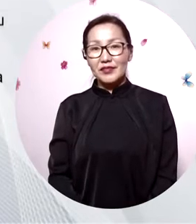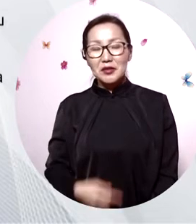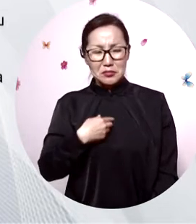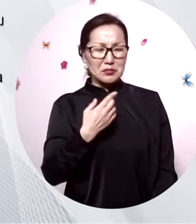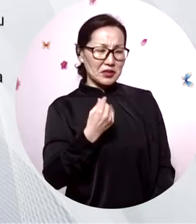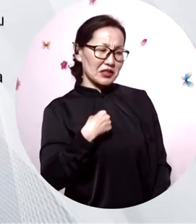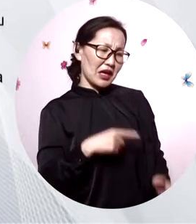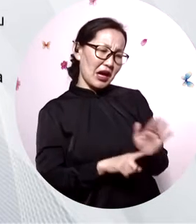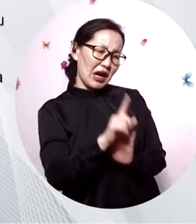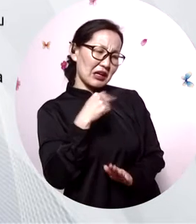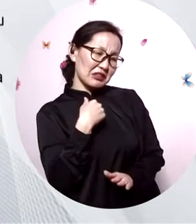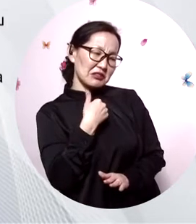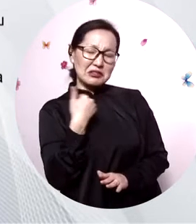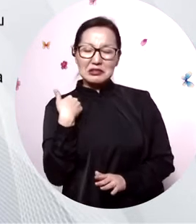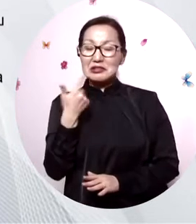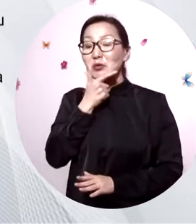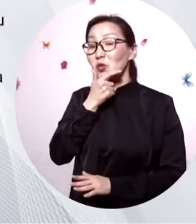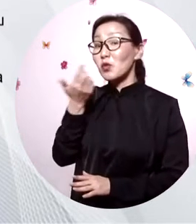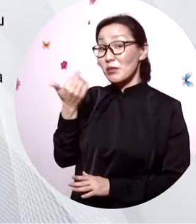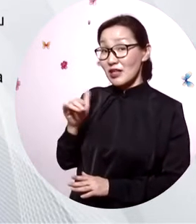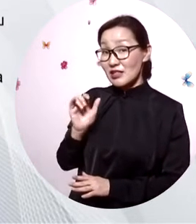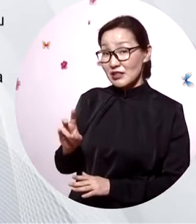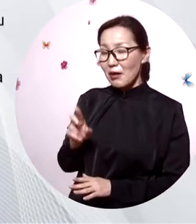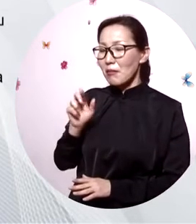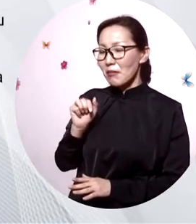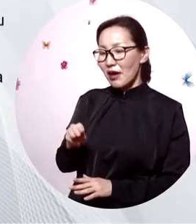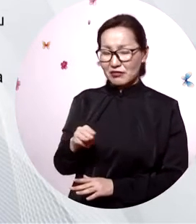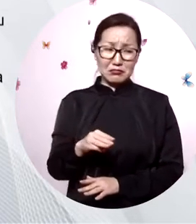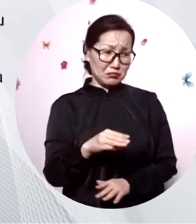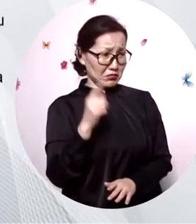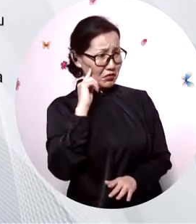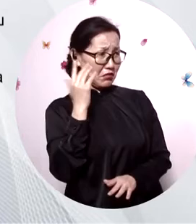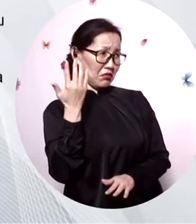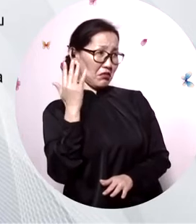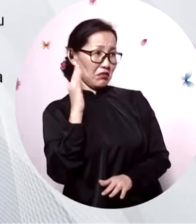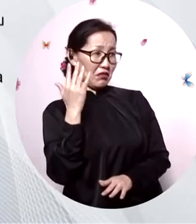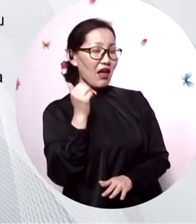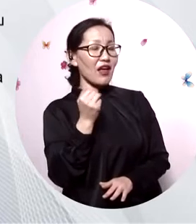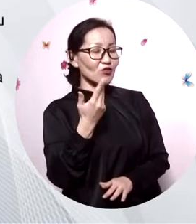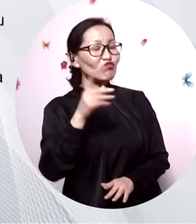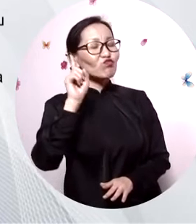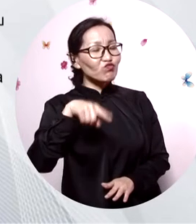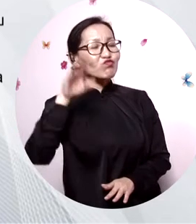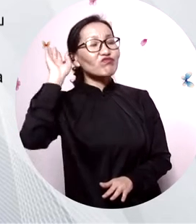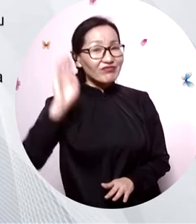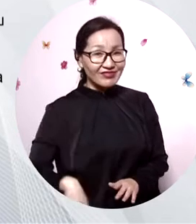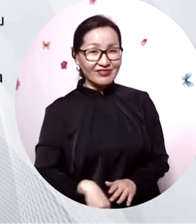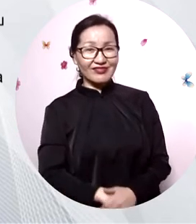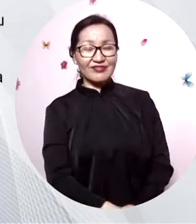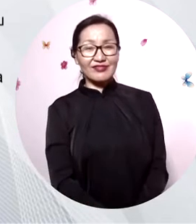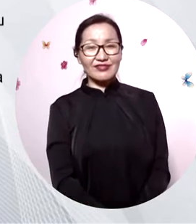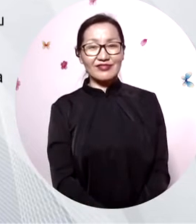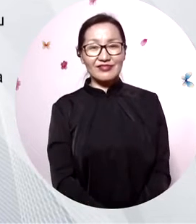Би ч гэсэн анх огт чаддгүй байсан шүү дээ гэхэд бат эргэлзэж байснаа ашгүй